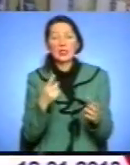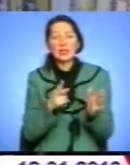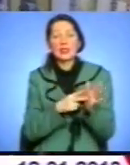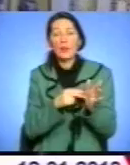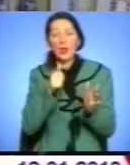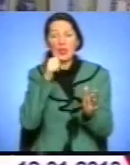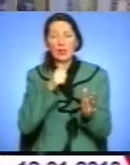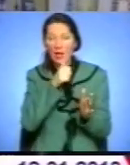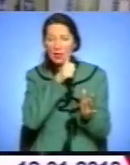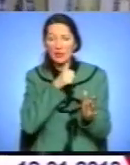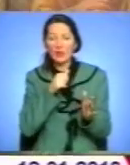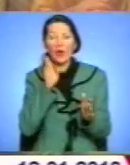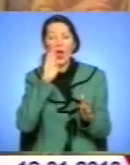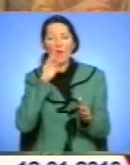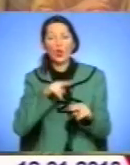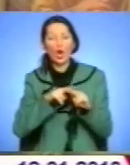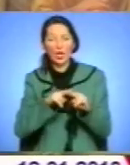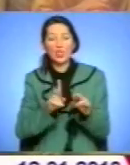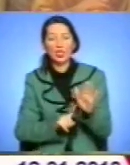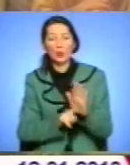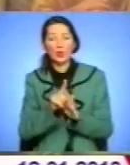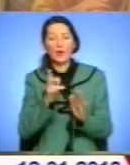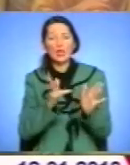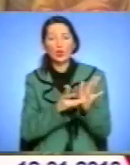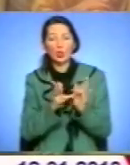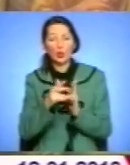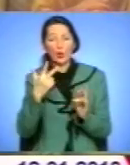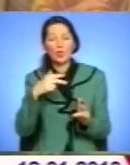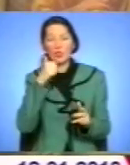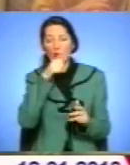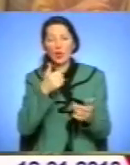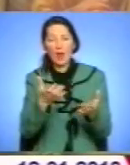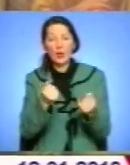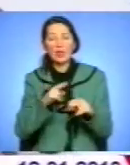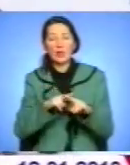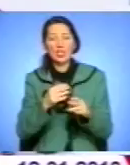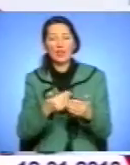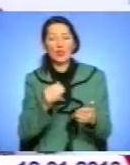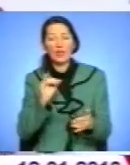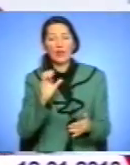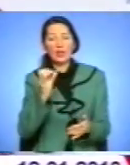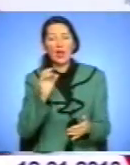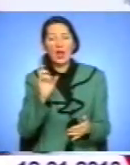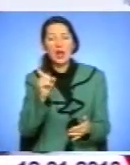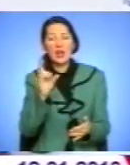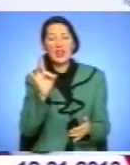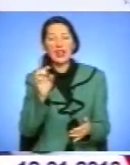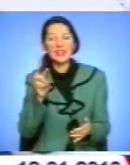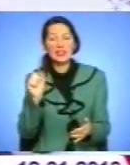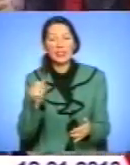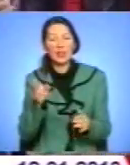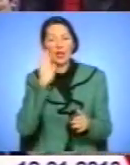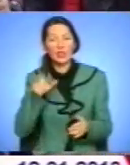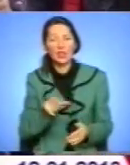водохрещення – започаткував Ісус Христос. У 30 років він прийняв хрещення від Івана Хрестителя на річці Йордан. Християнські